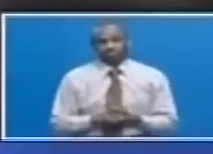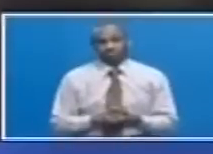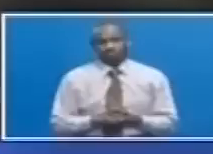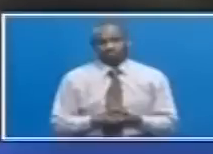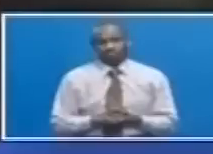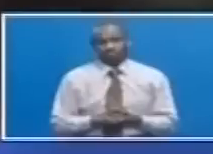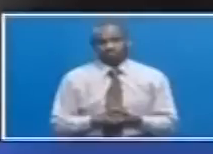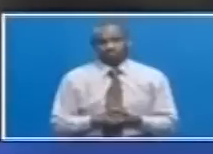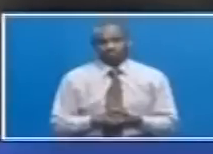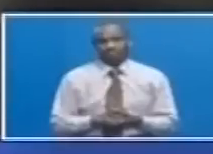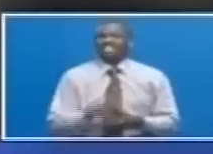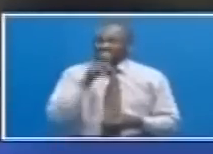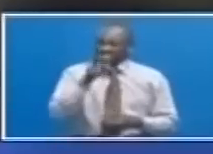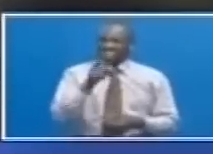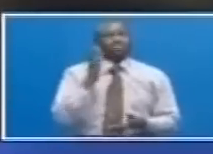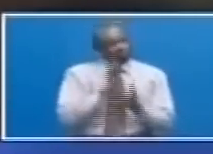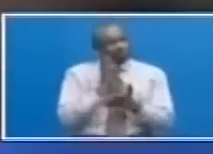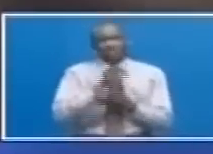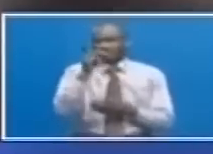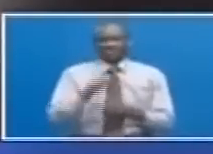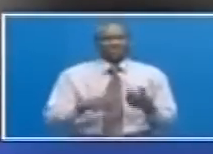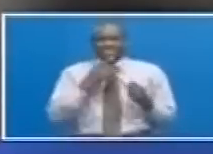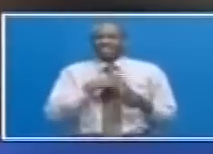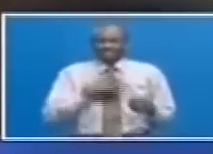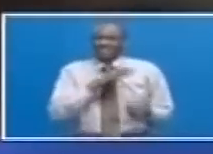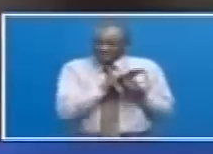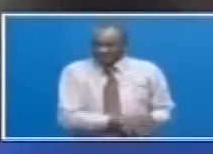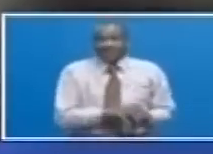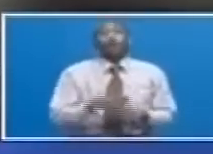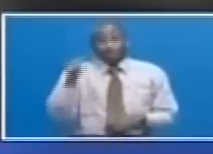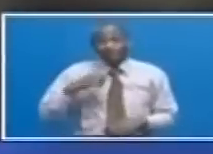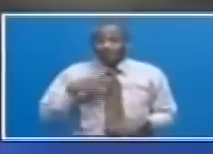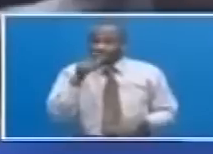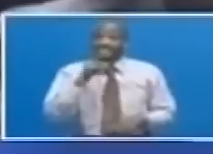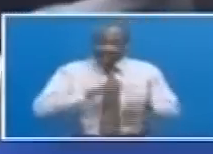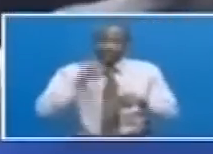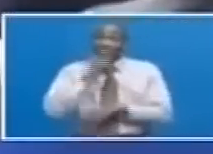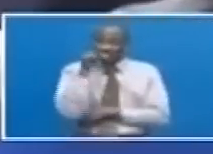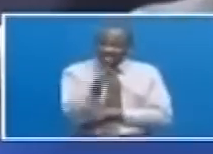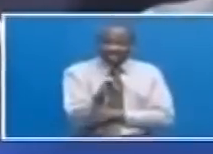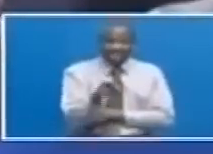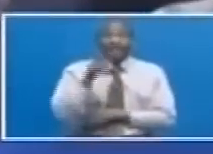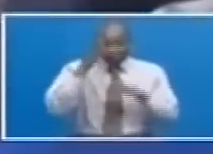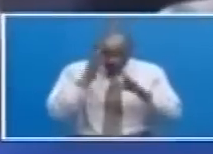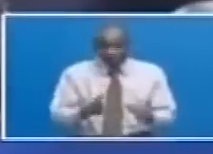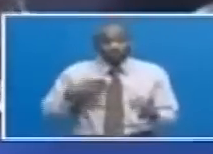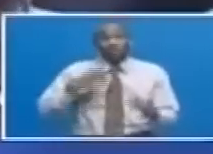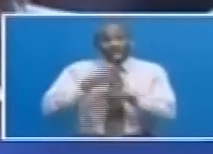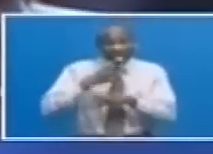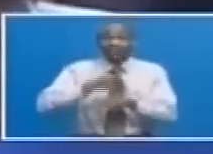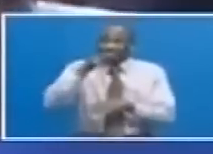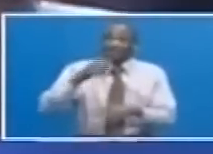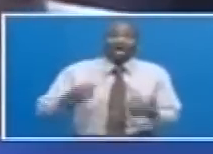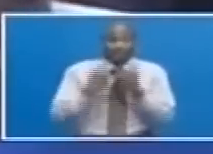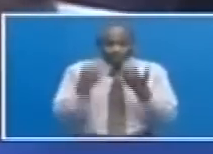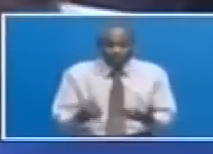Ijapokuwa hili ni tendo la kuwafedhehesha washukiwa, wazee wanaamini kwamba baada ya tambiko hii aliyedanganywa wavyele atafikwa